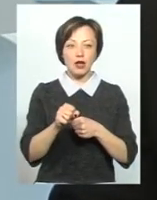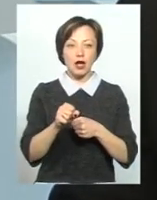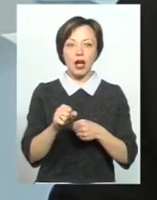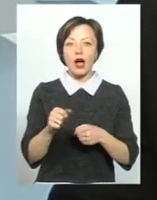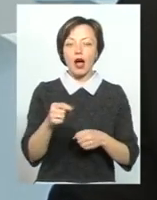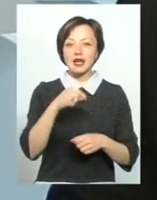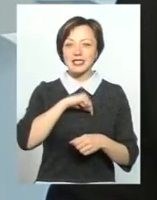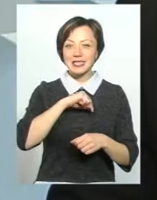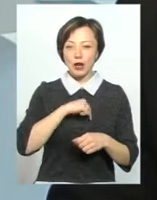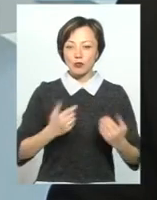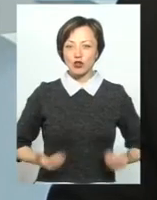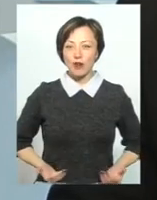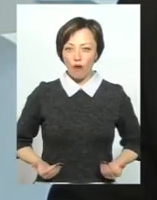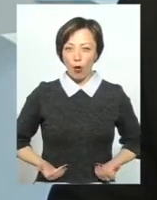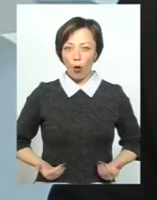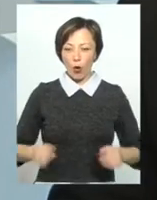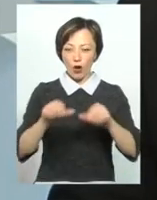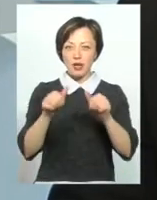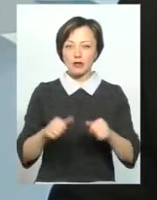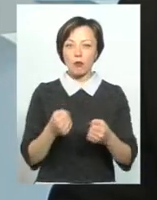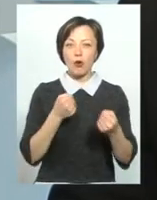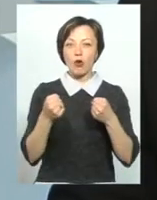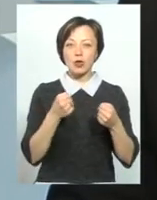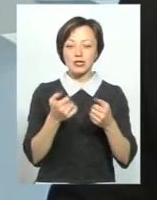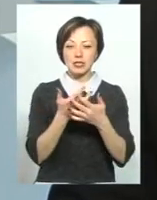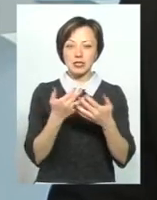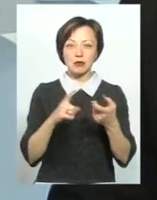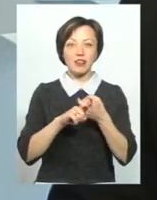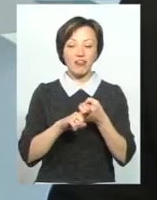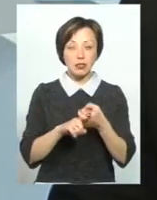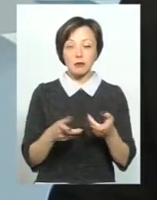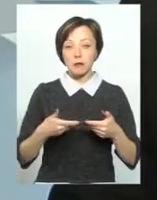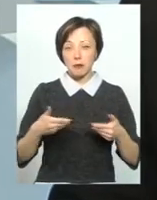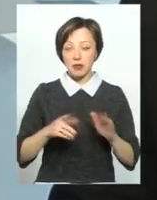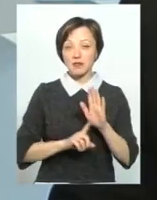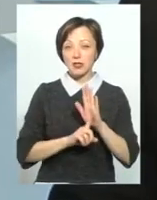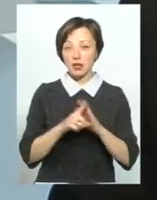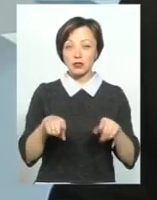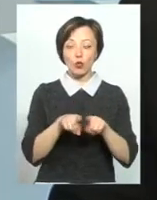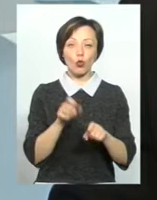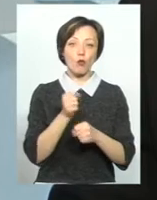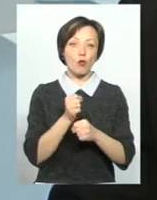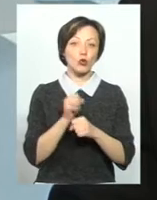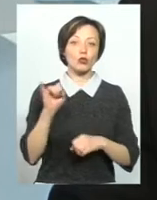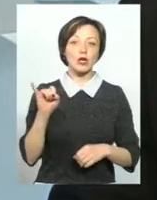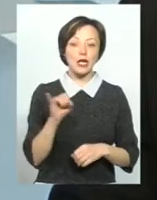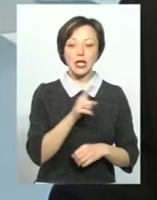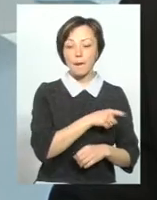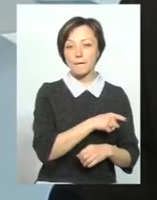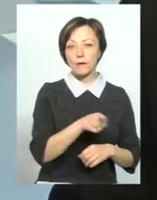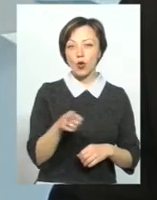живого організму боротися з патогенними паразитами. Ми взялися за таку роботу і на